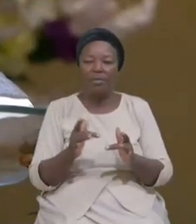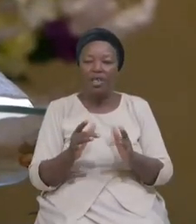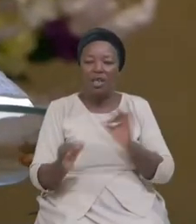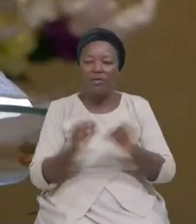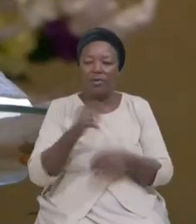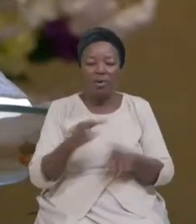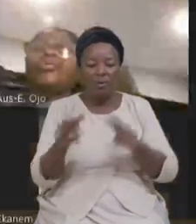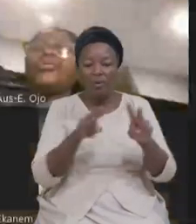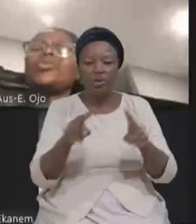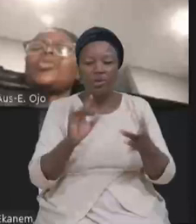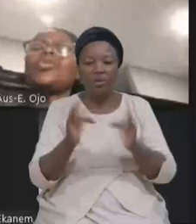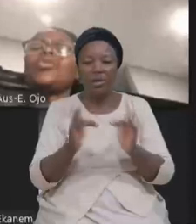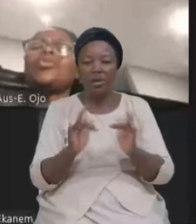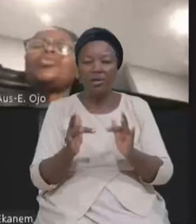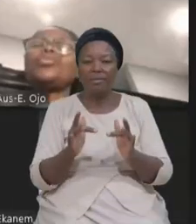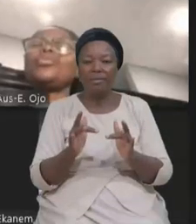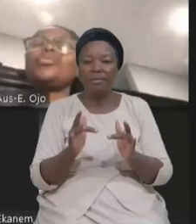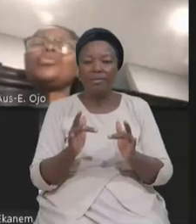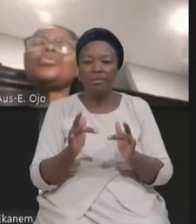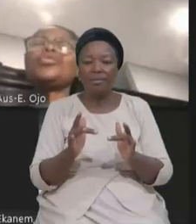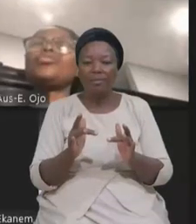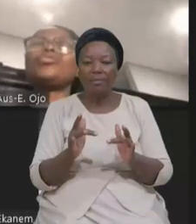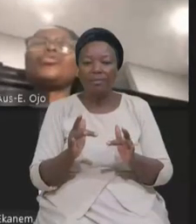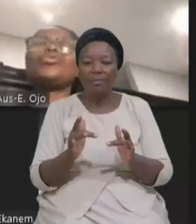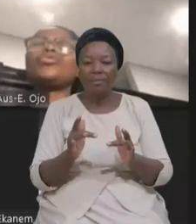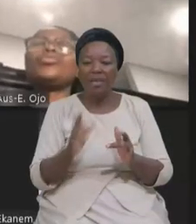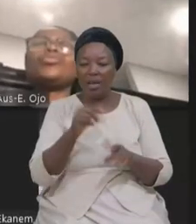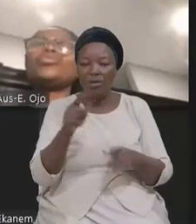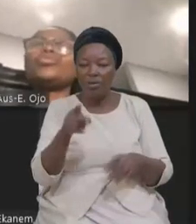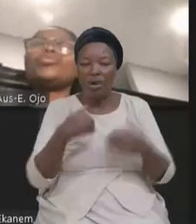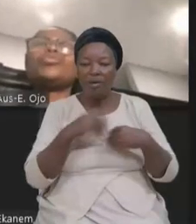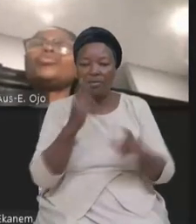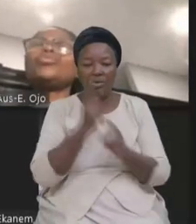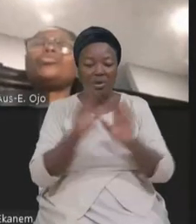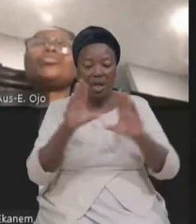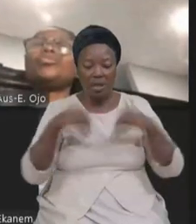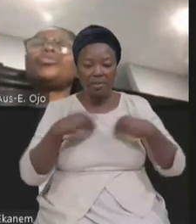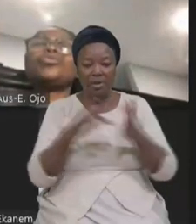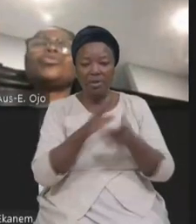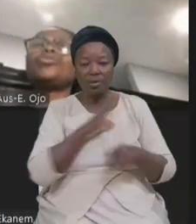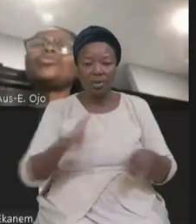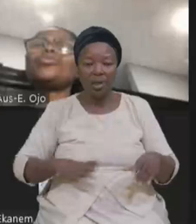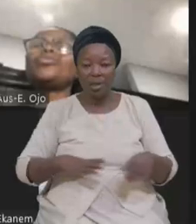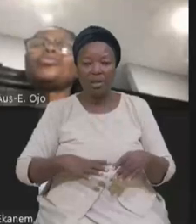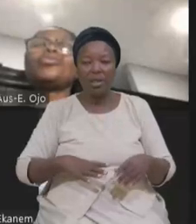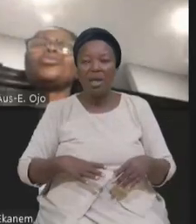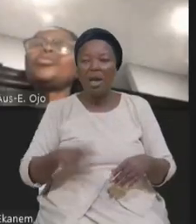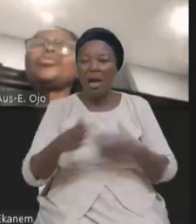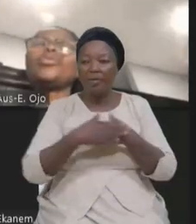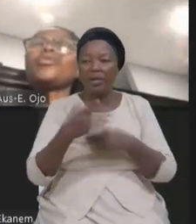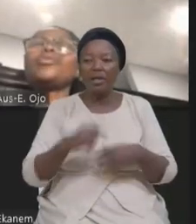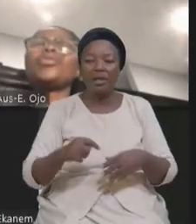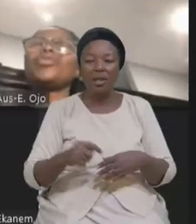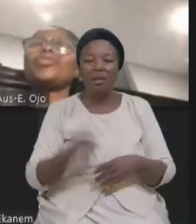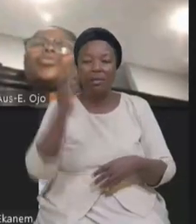si vous nous suivez en ligne et vous venez de donner votre vie au Seigneur après le message du pasteur ce soir,